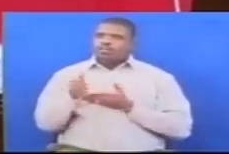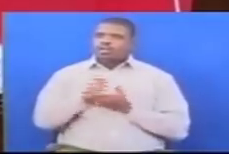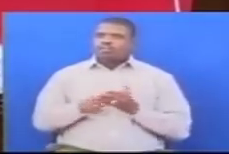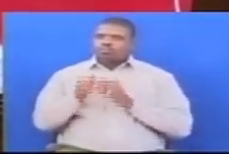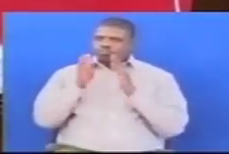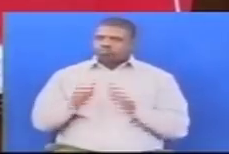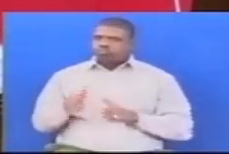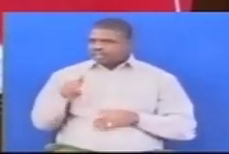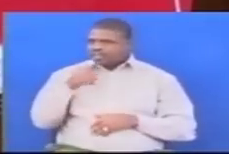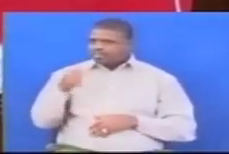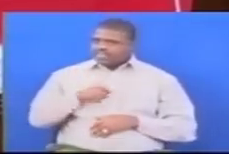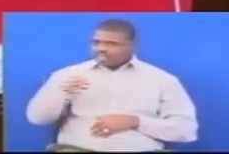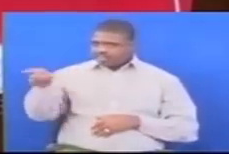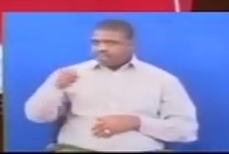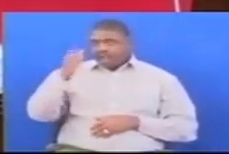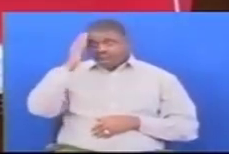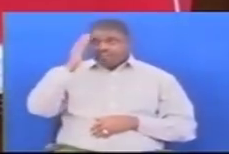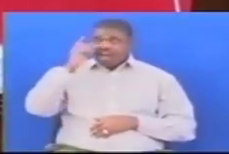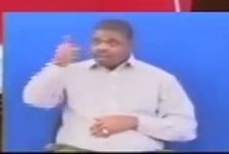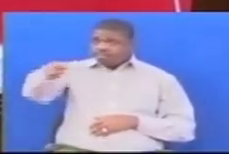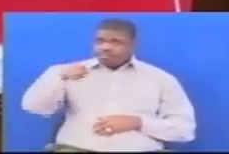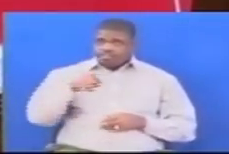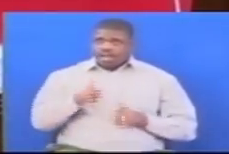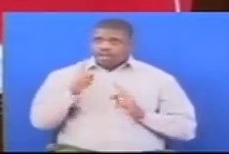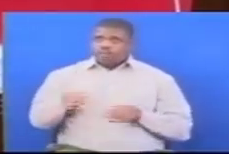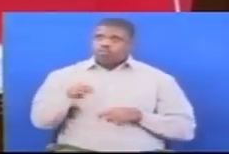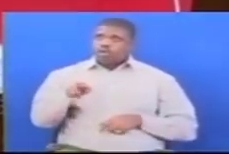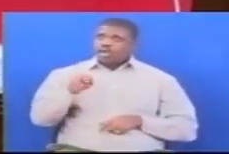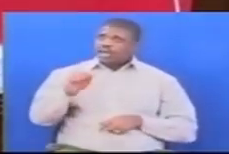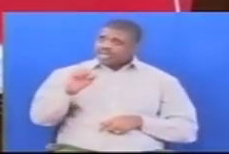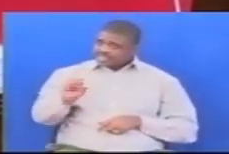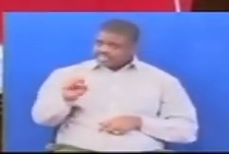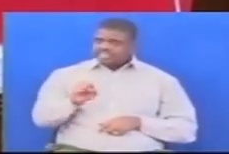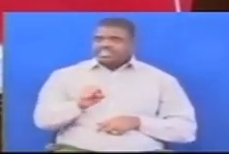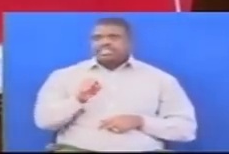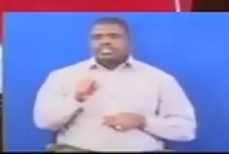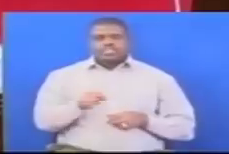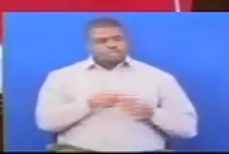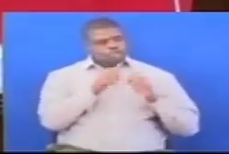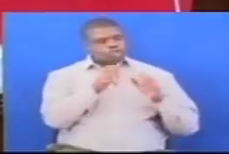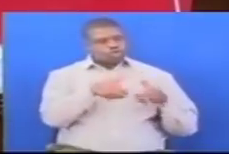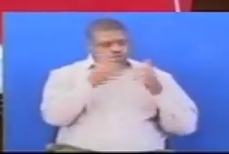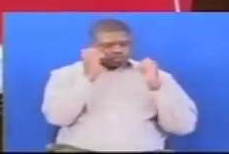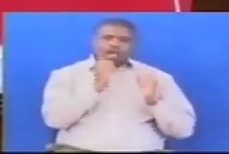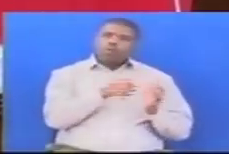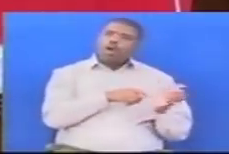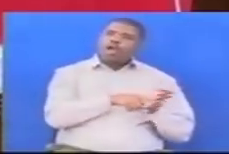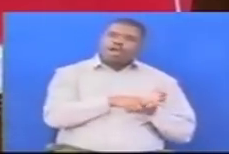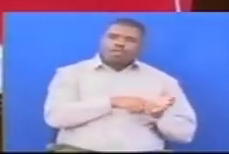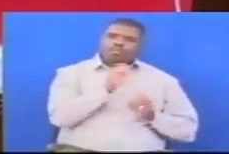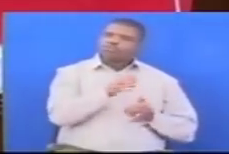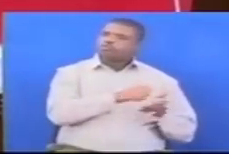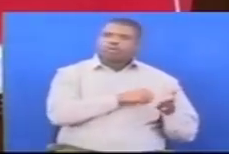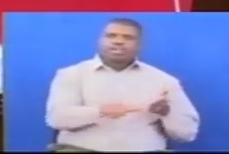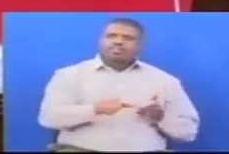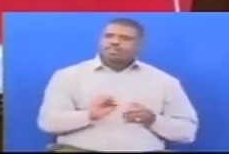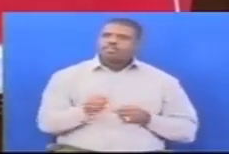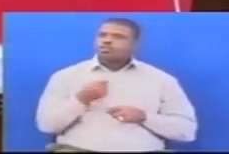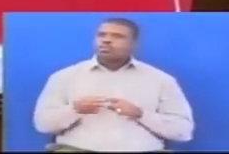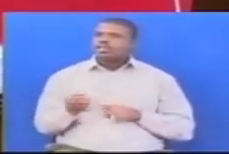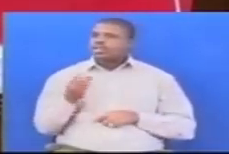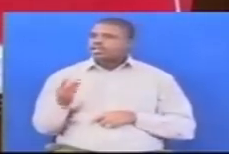wizara TAMISEMI, anafahamu, alikuwa rasi Sumbawanga. Tukamwambia usiwalipe wa pesa iliyobaki shilingi 300